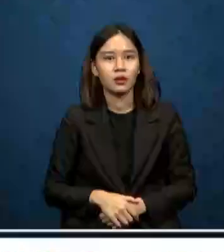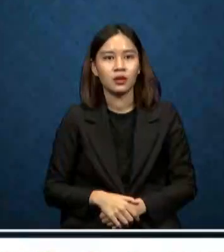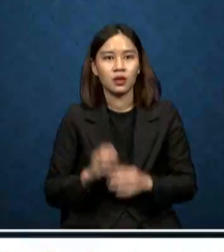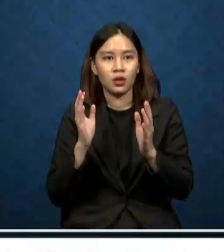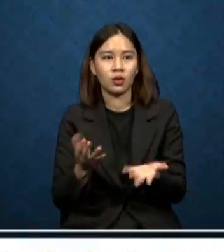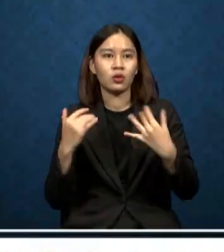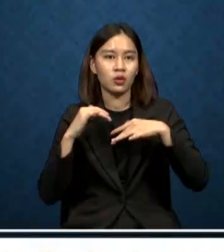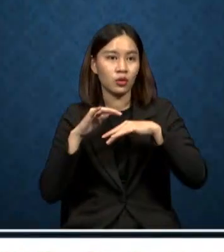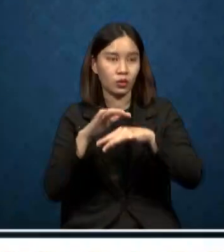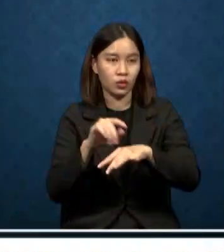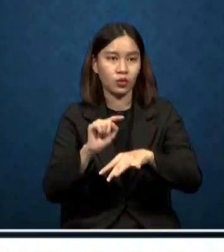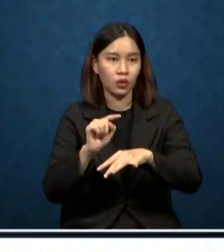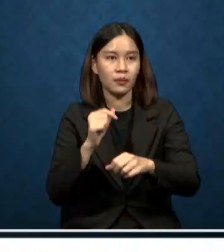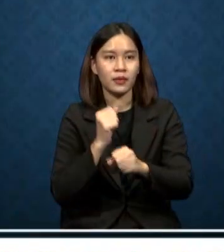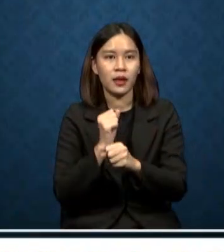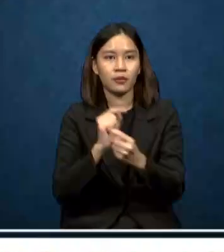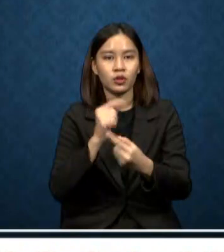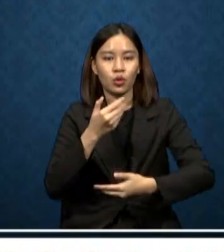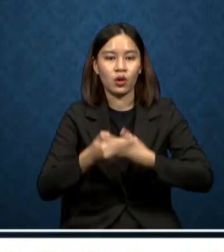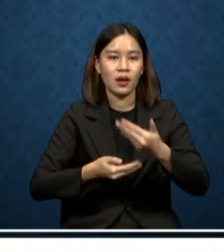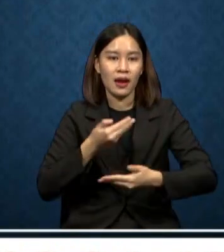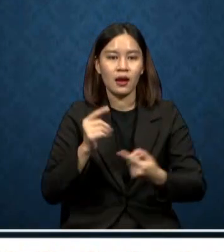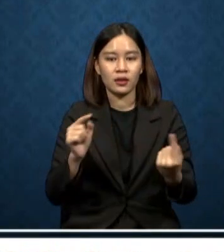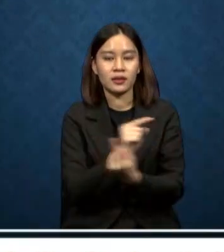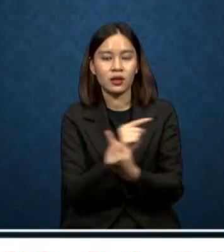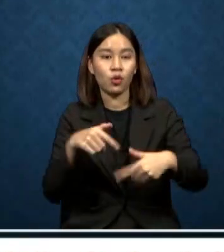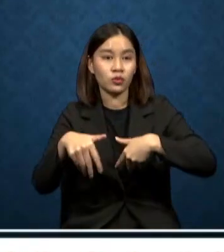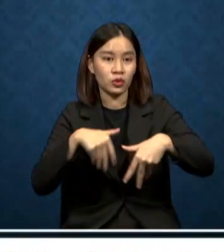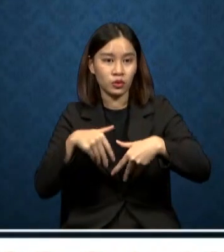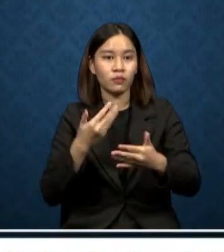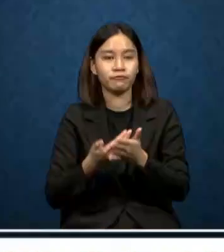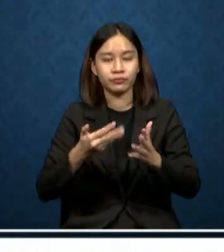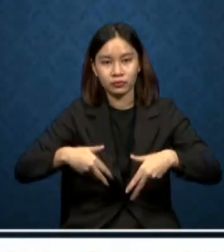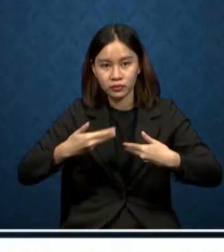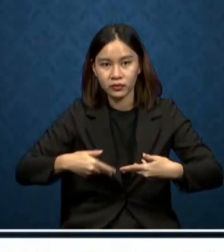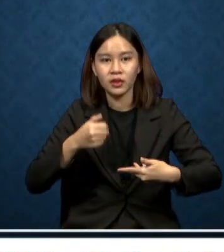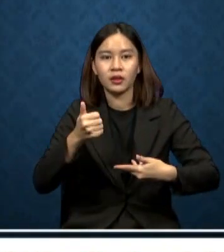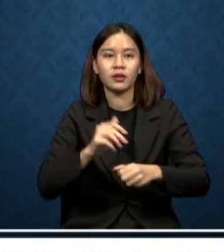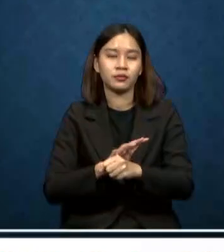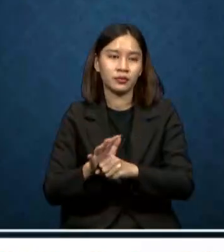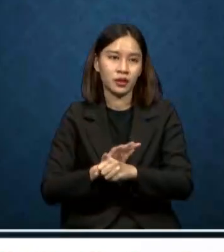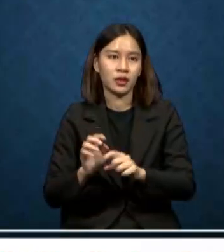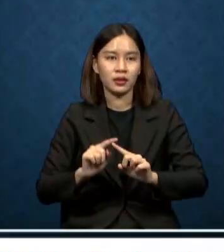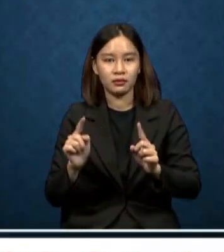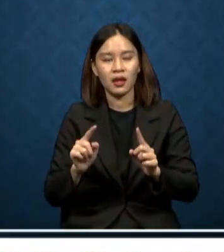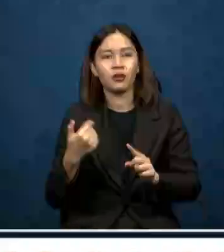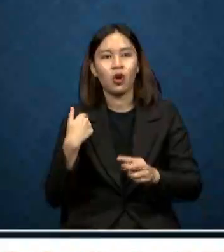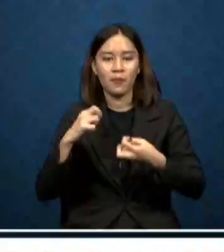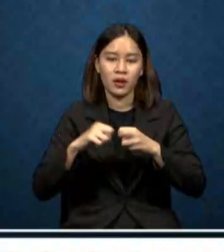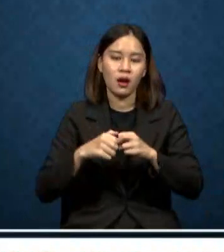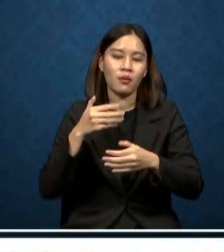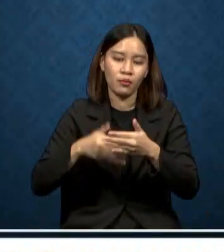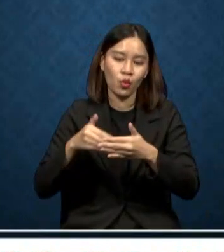รวมกท่านในการทำเพเป็บริษฐกเพสังคมก็ได้มูลค่าพอสมควรแต่กมีปันคาก็